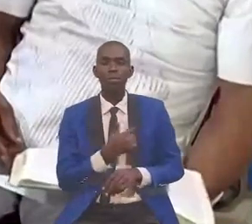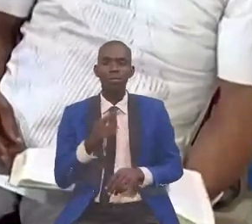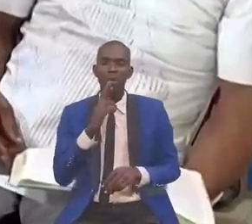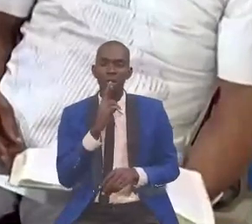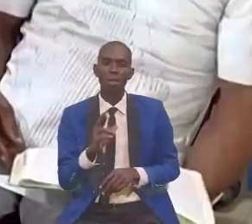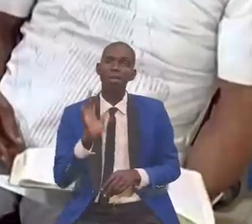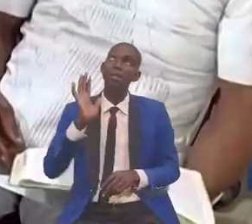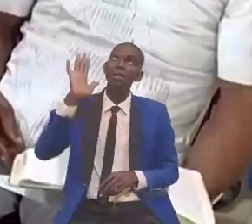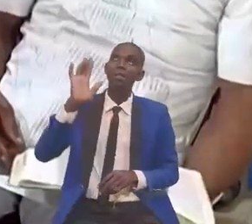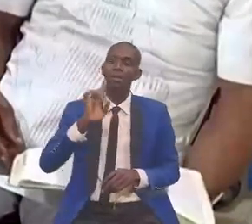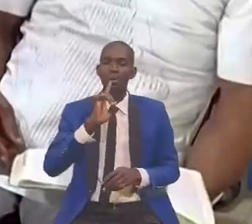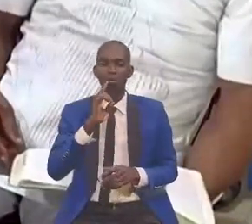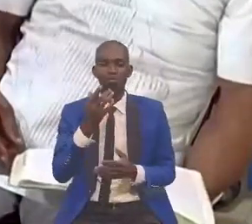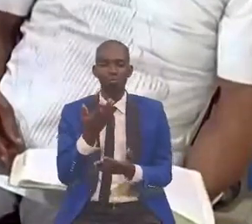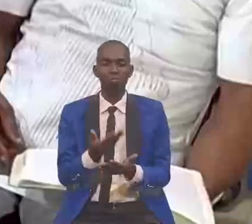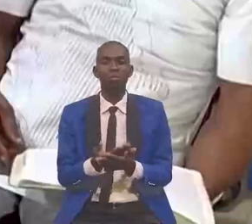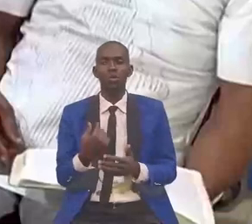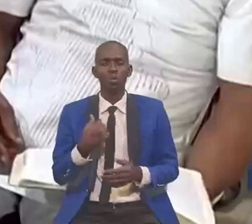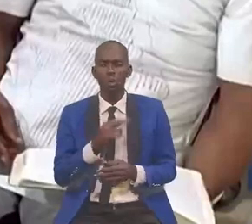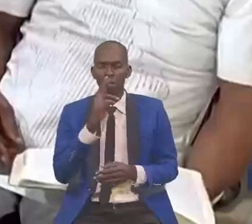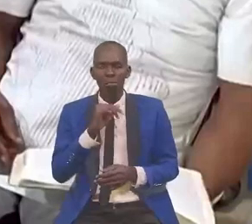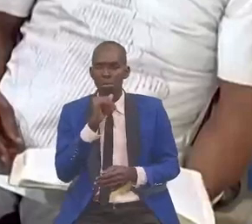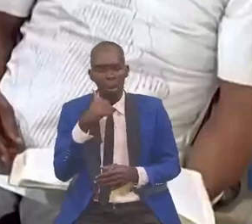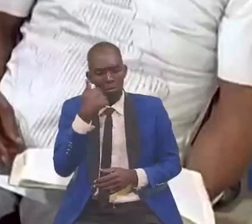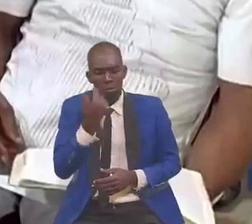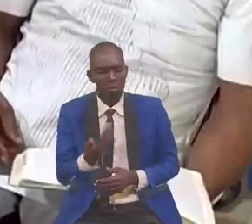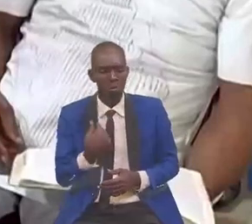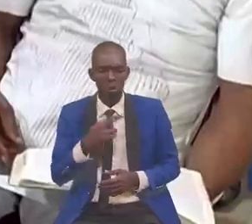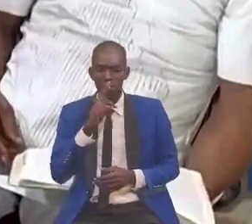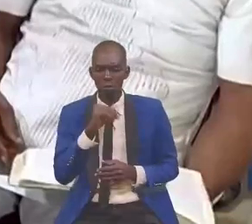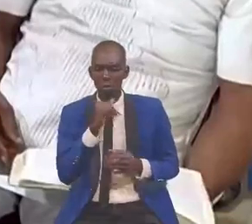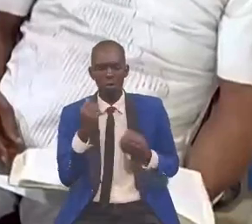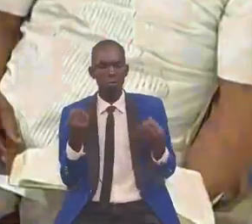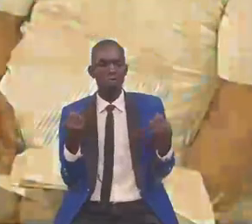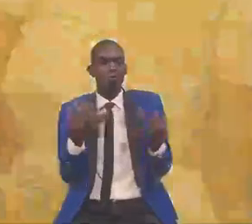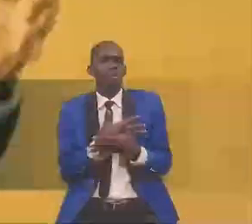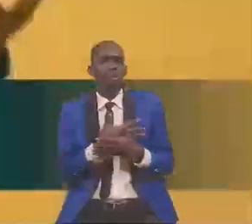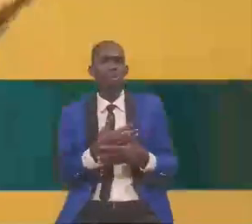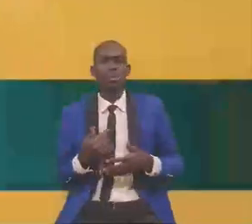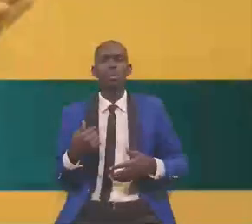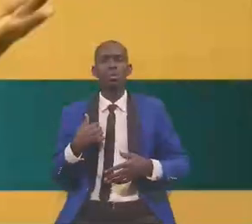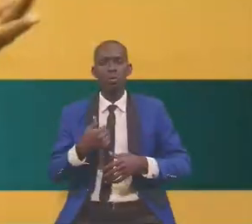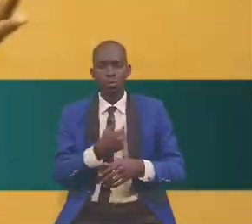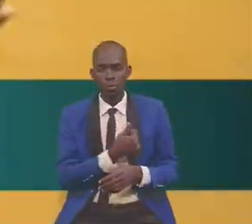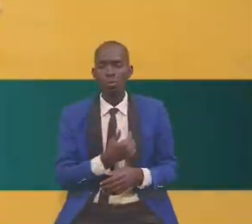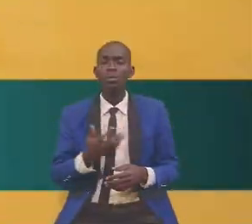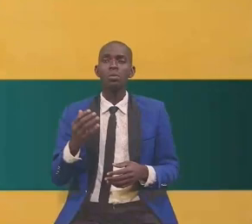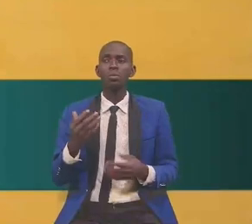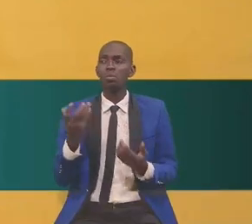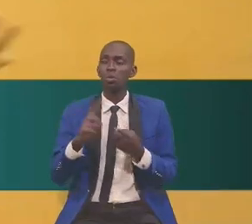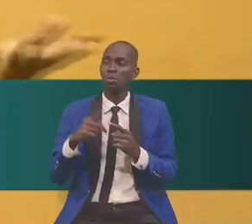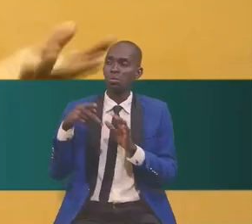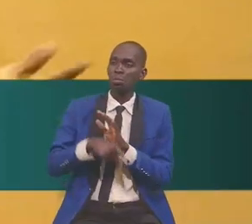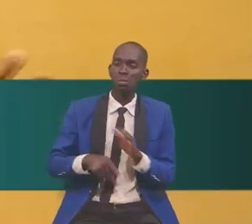choses. Nous n'avons pas honte, nous n'avons pas peur. Nous sommes ces témoins. Vous cherchez des témoins, vous voulez les